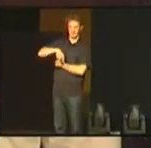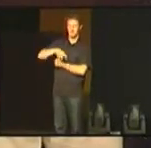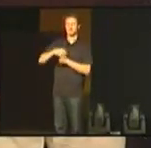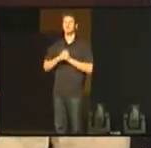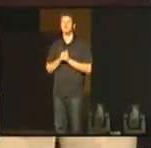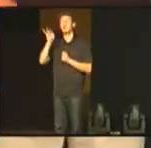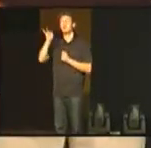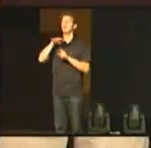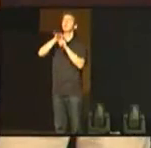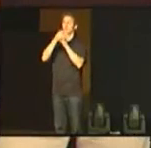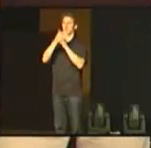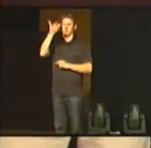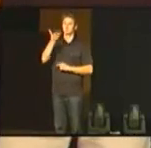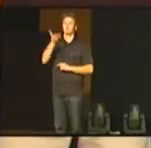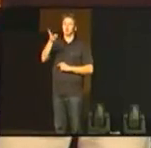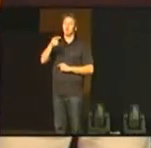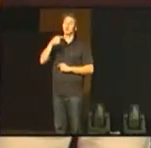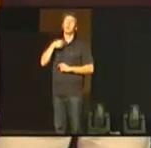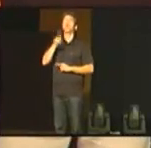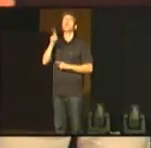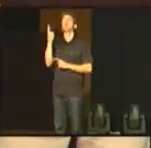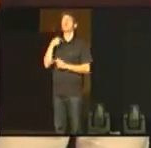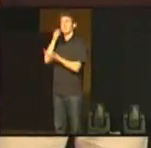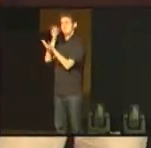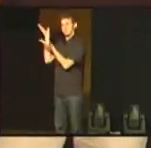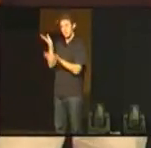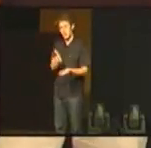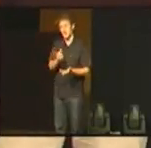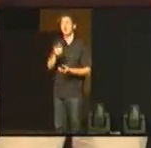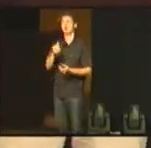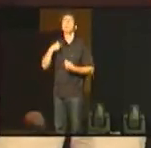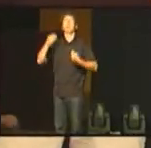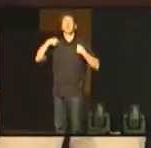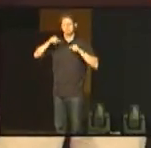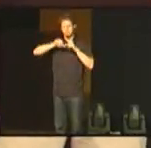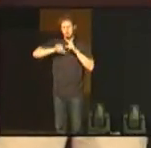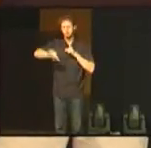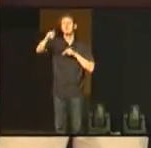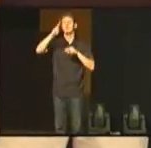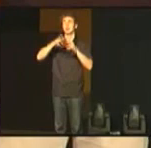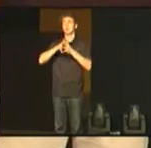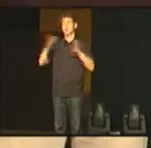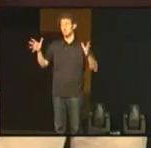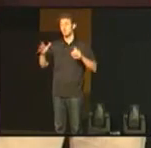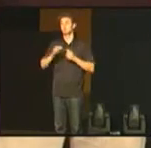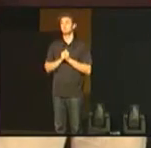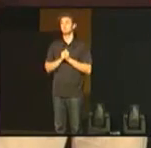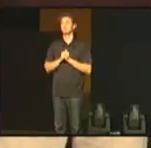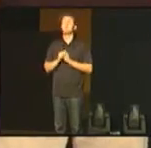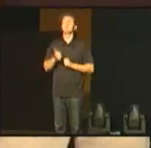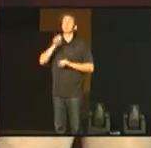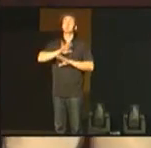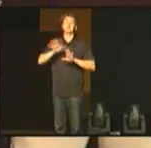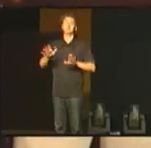de molt més actualitat, jo em limito només a donar-vos la benvinguda, desitjar-vos una molt bona festa major i esperar que, no sé, que la